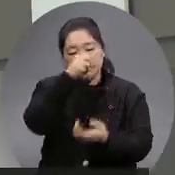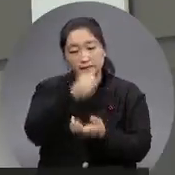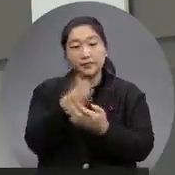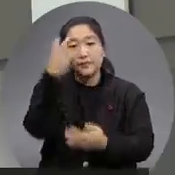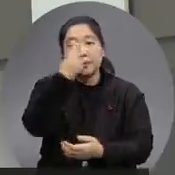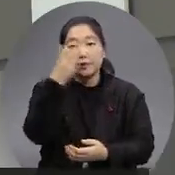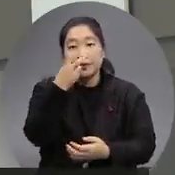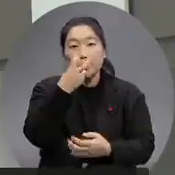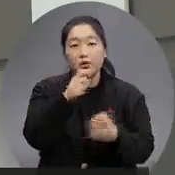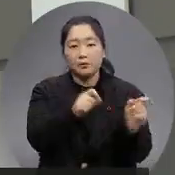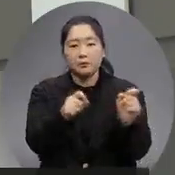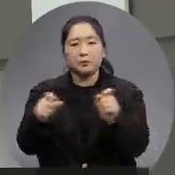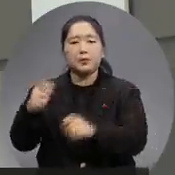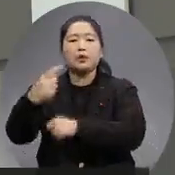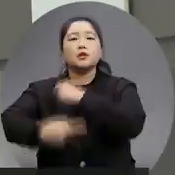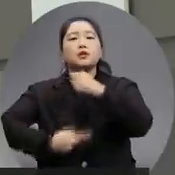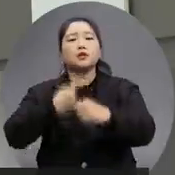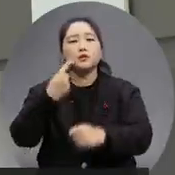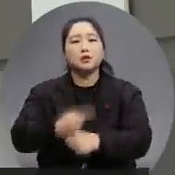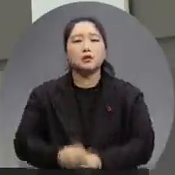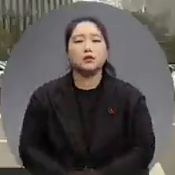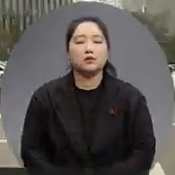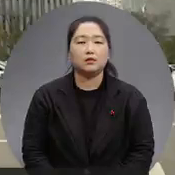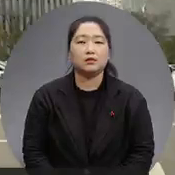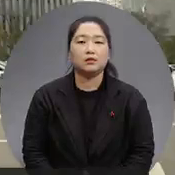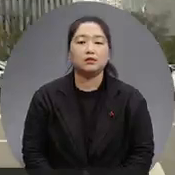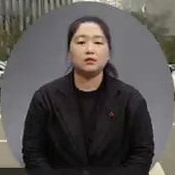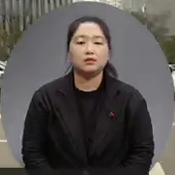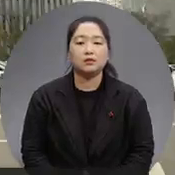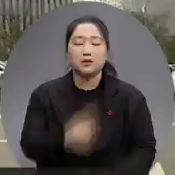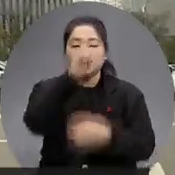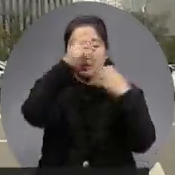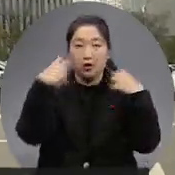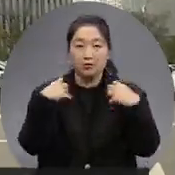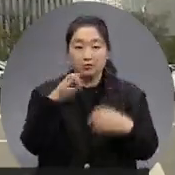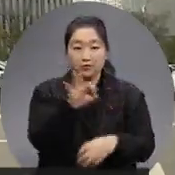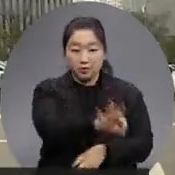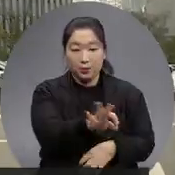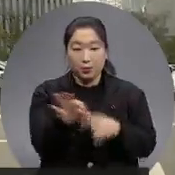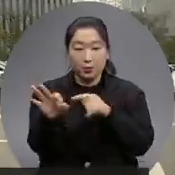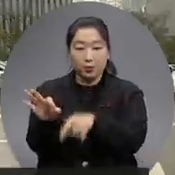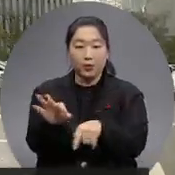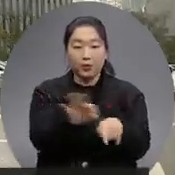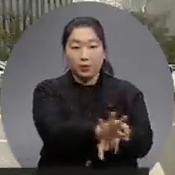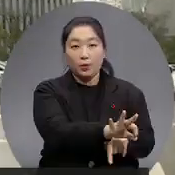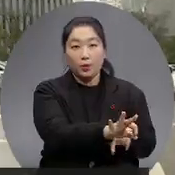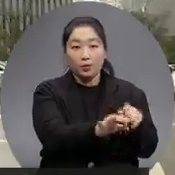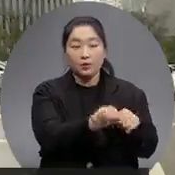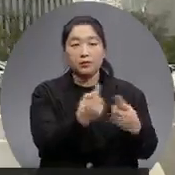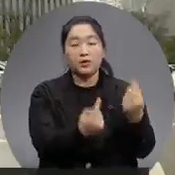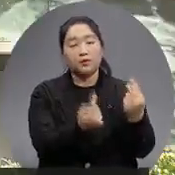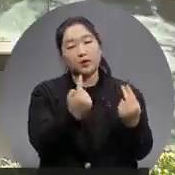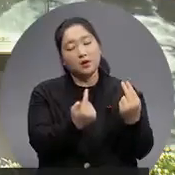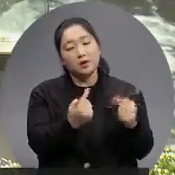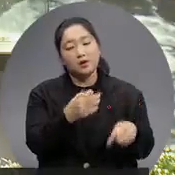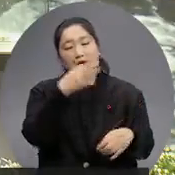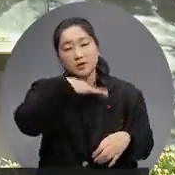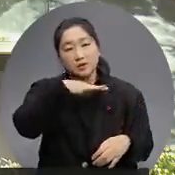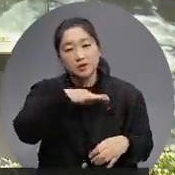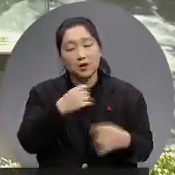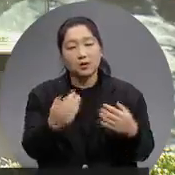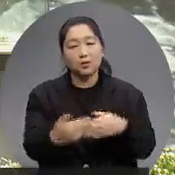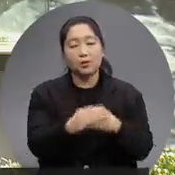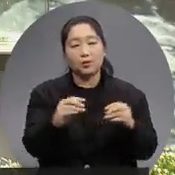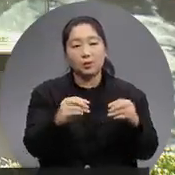조사를 1년이 다 되도록 미뤄왔습니다. 정부 재정으로 할 경우 비용 대비 수익성 등을 따진